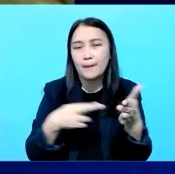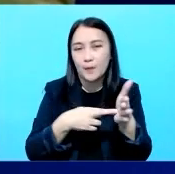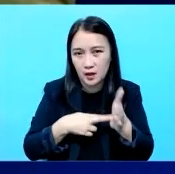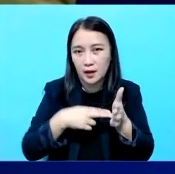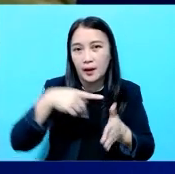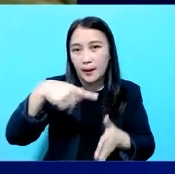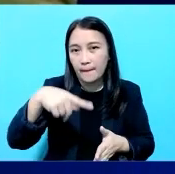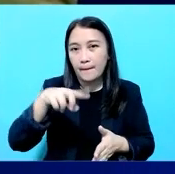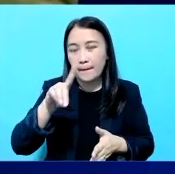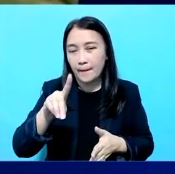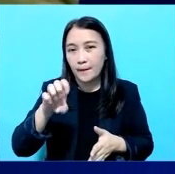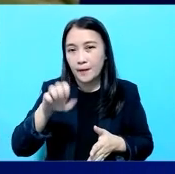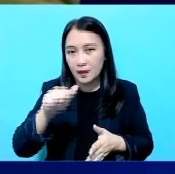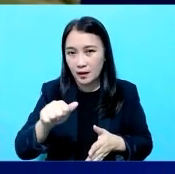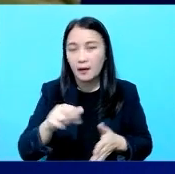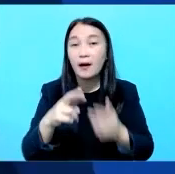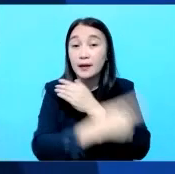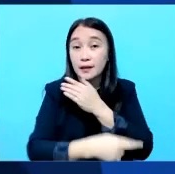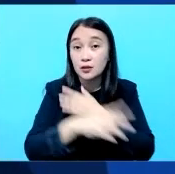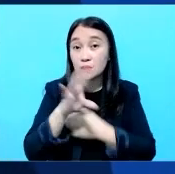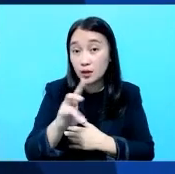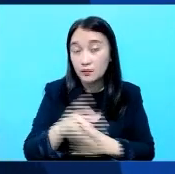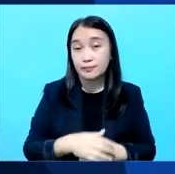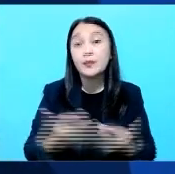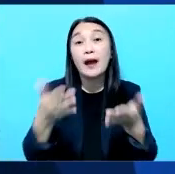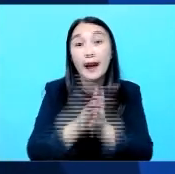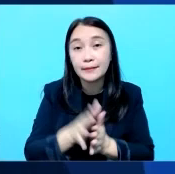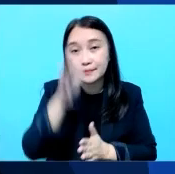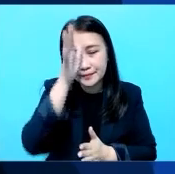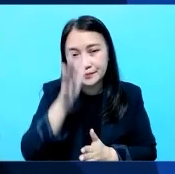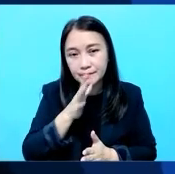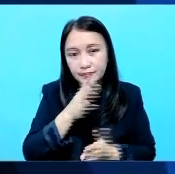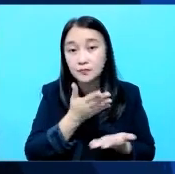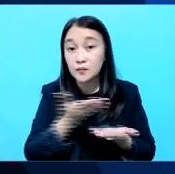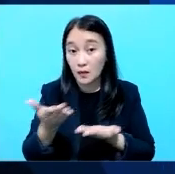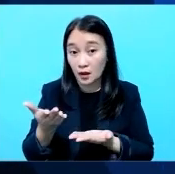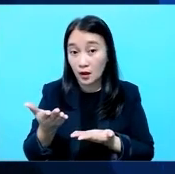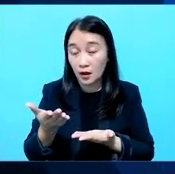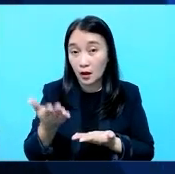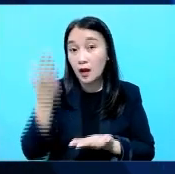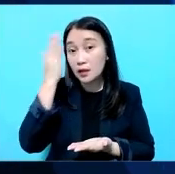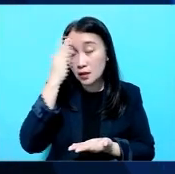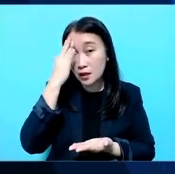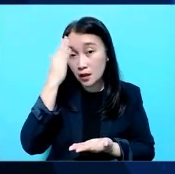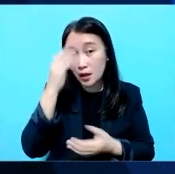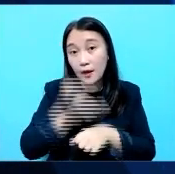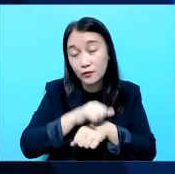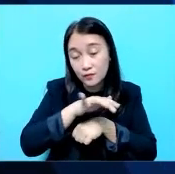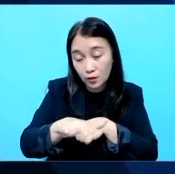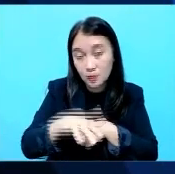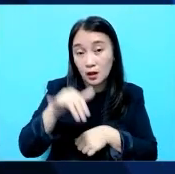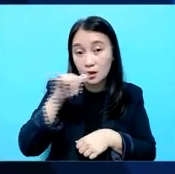7 sa mga magulang. Minsan, in our busy life, naintindihan naman natin, nakakaligtaan natin na